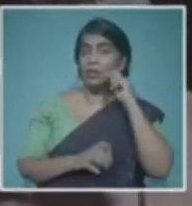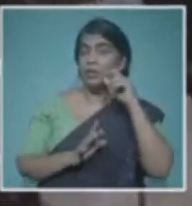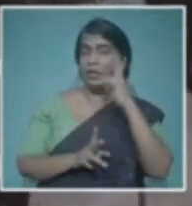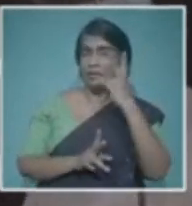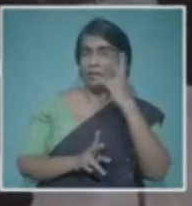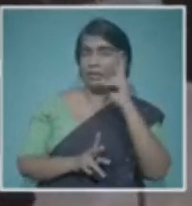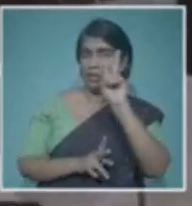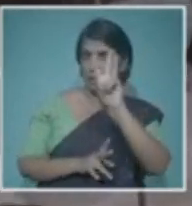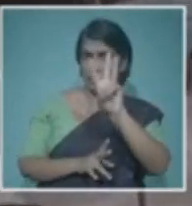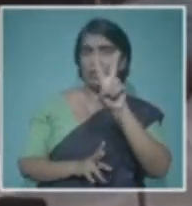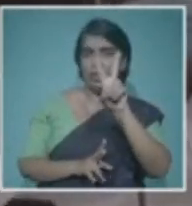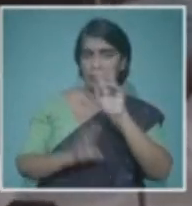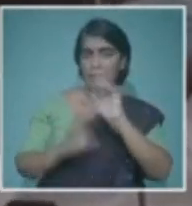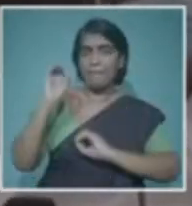ජනගහනයෙන්